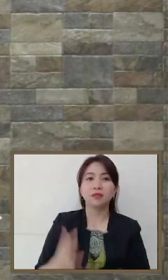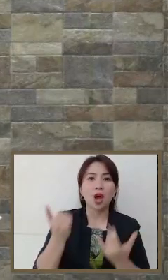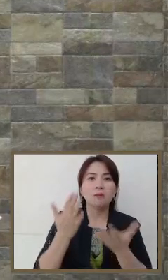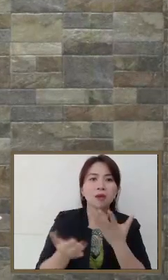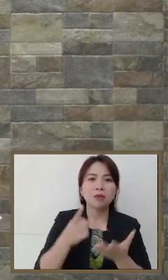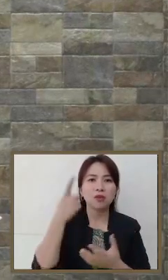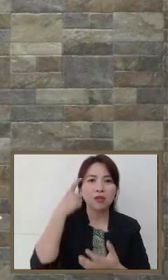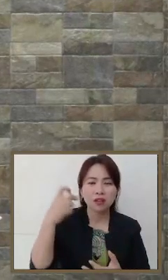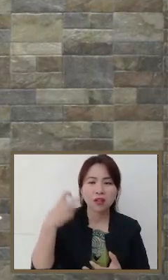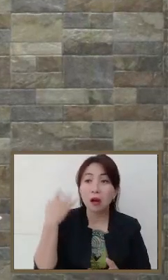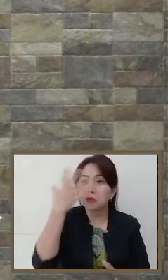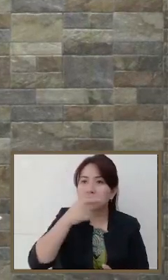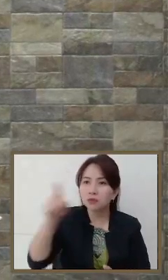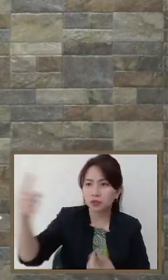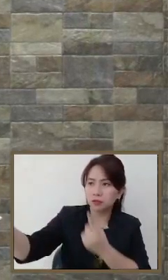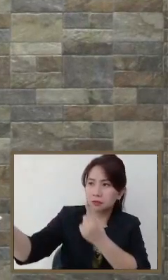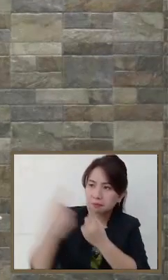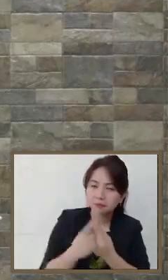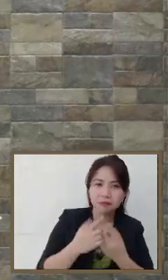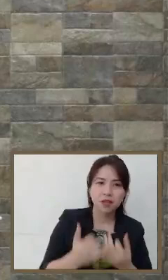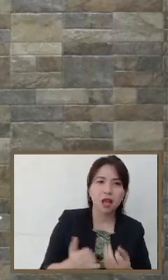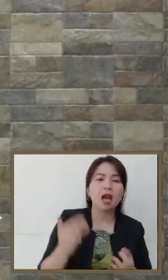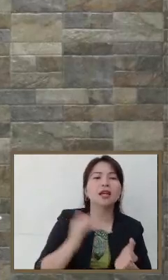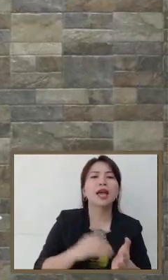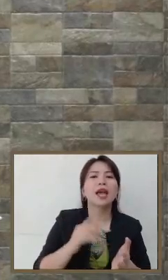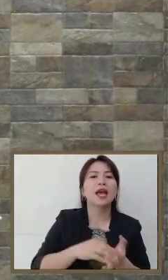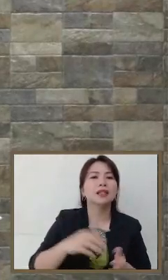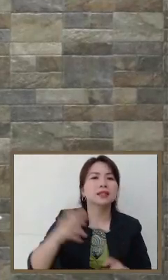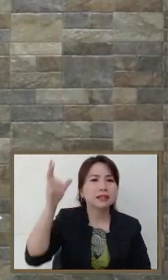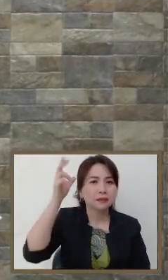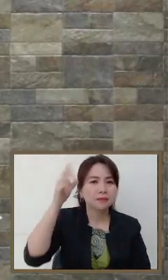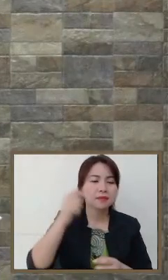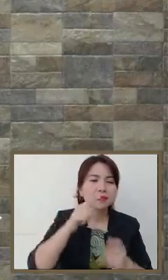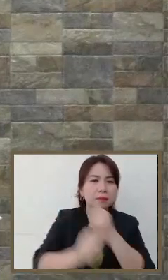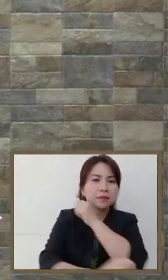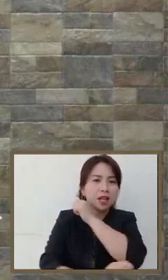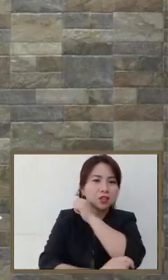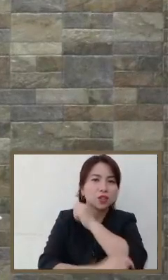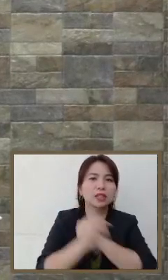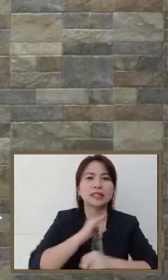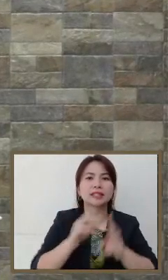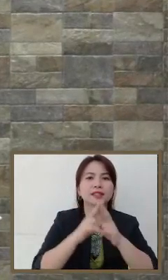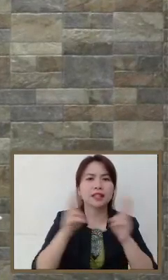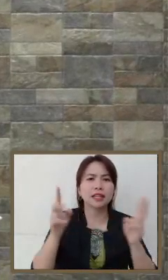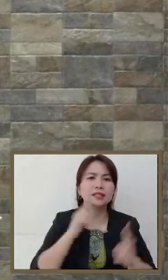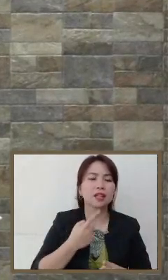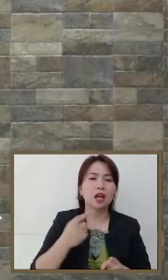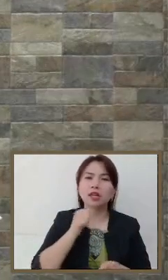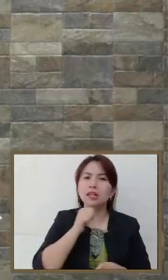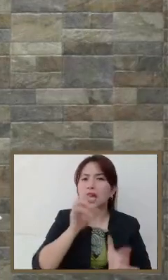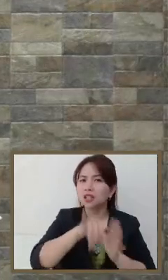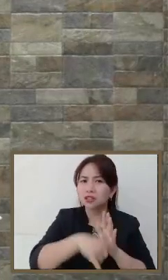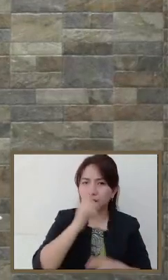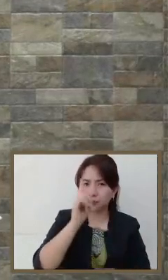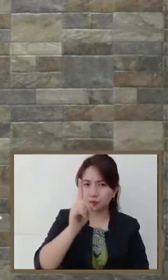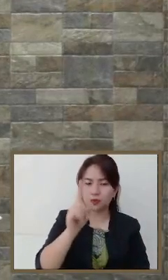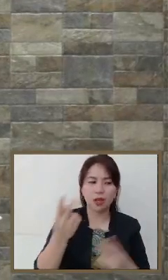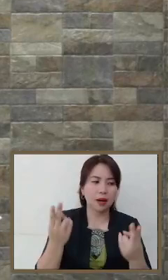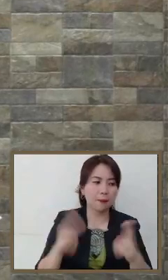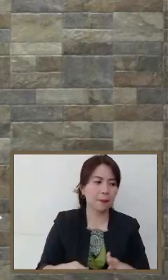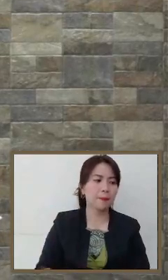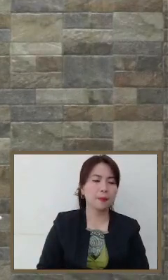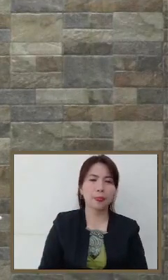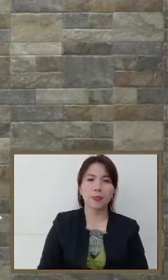girl mga kapatid Seryoso ang temptation Hindi yyan isahan Sabi ko kanina ang sabi ng Bibliya in verse